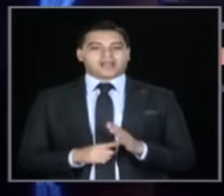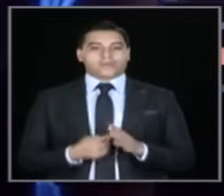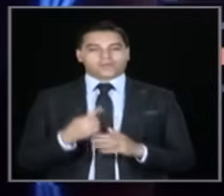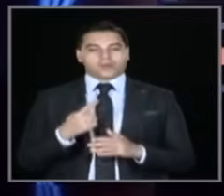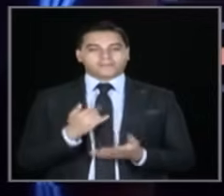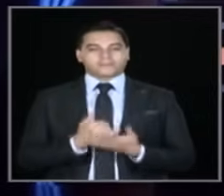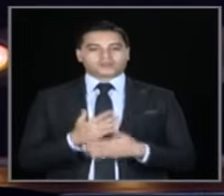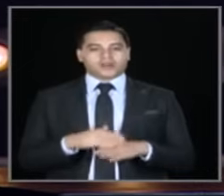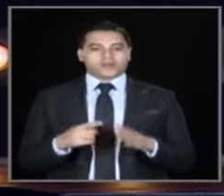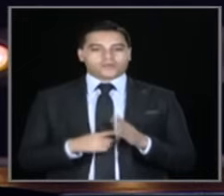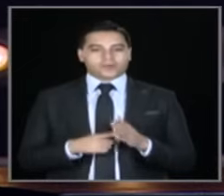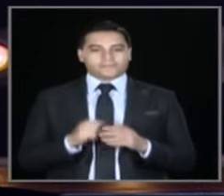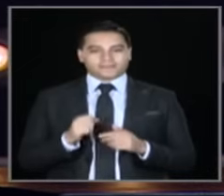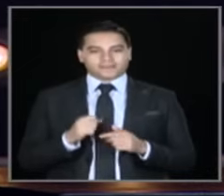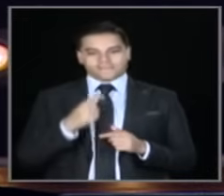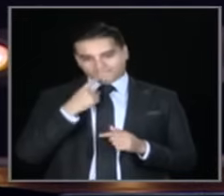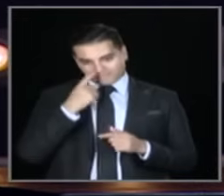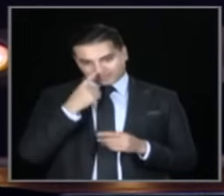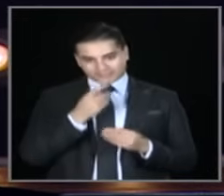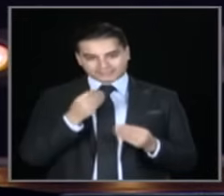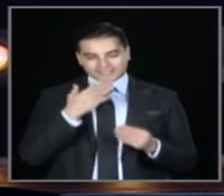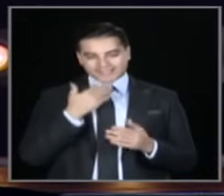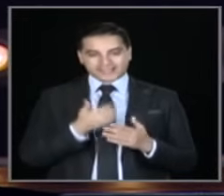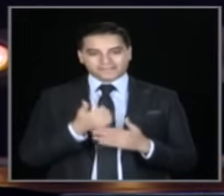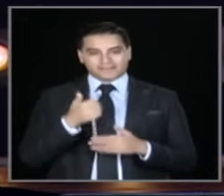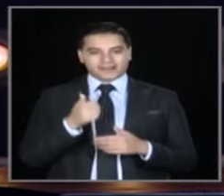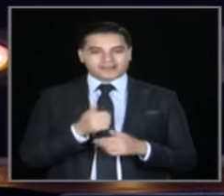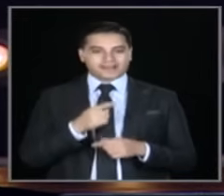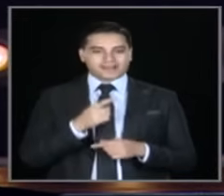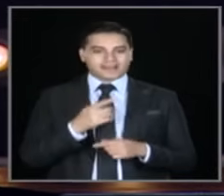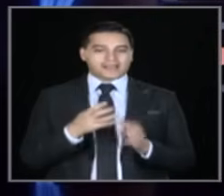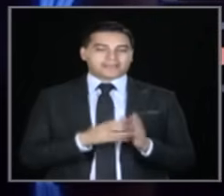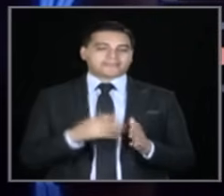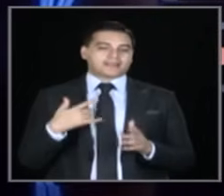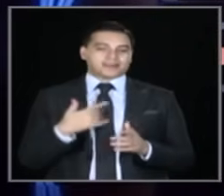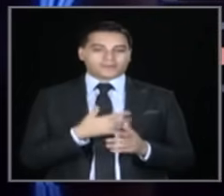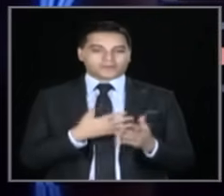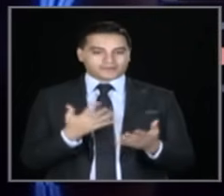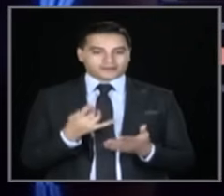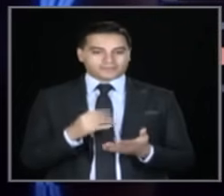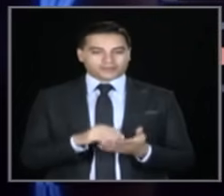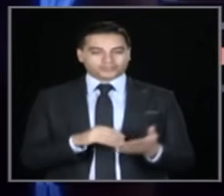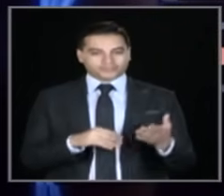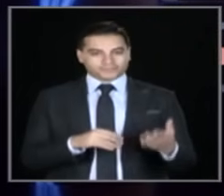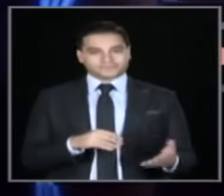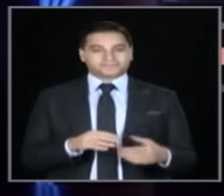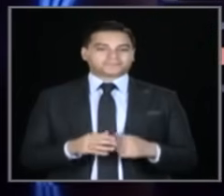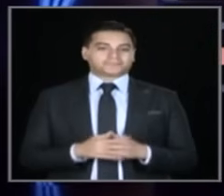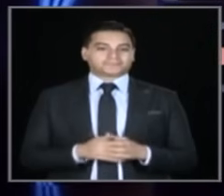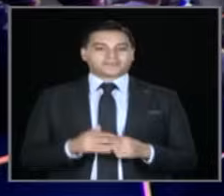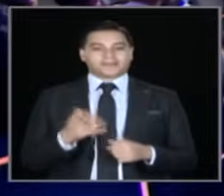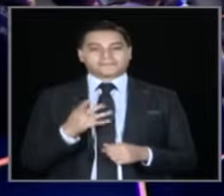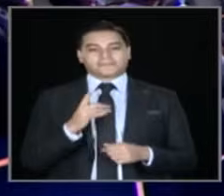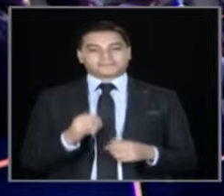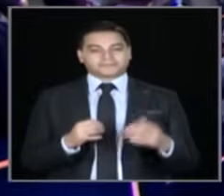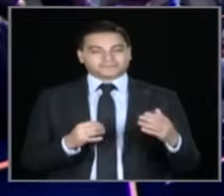عميدة لكلية الفنون الجميلة جامعة حلوان. 10 نقاط لفريق كوميكس، كوميكس